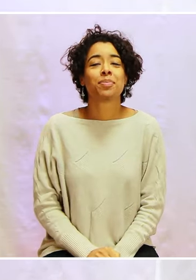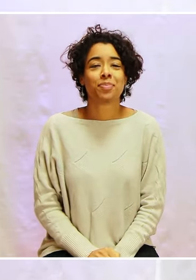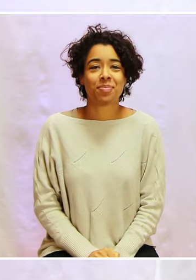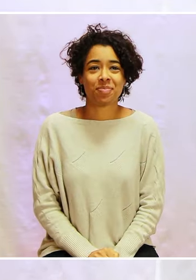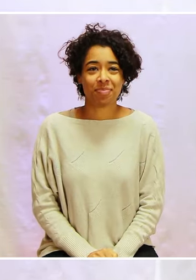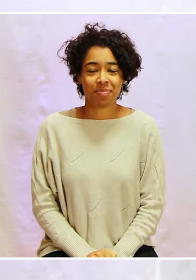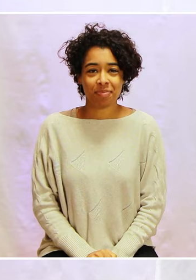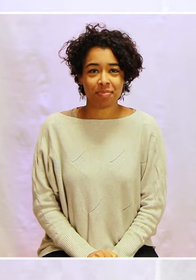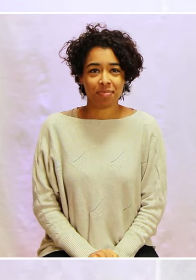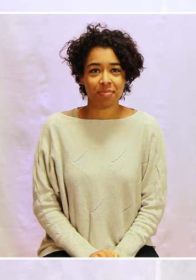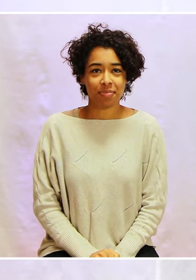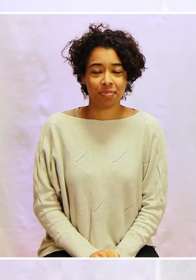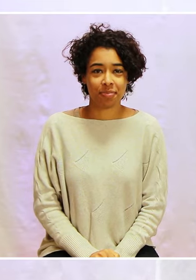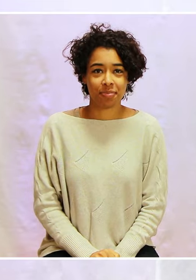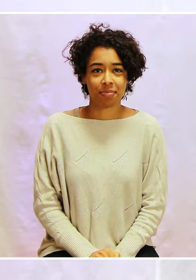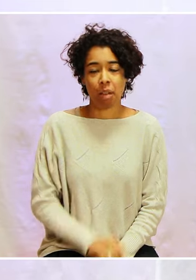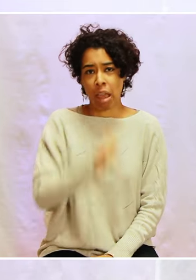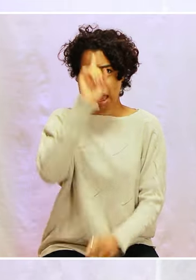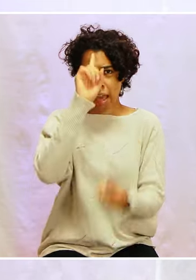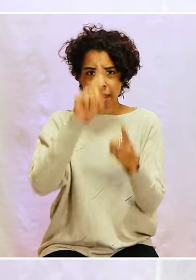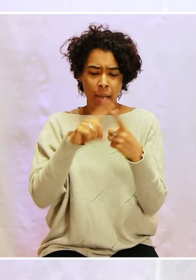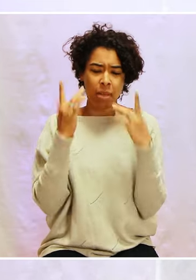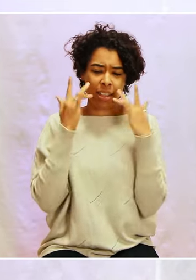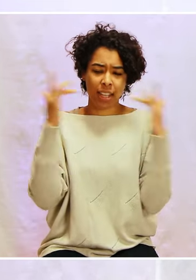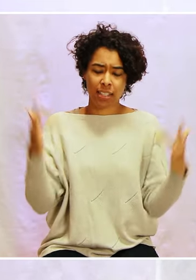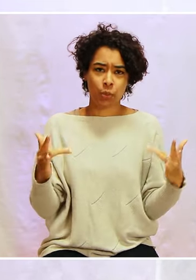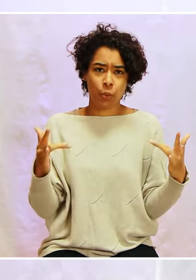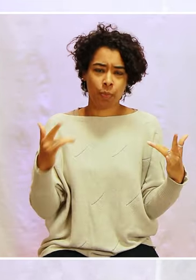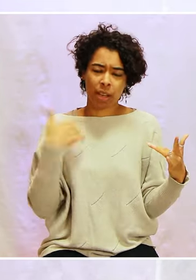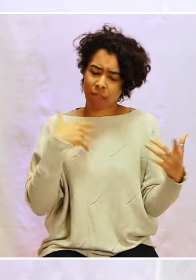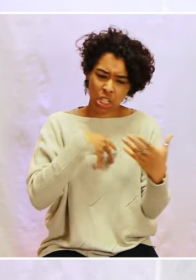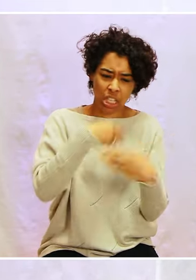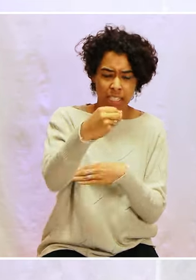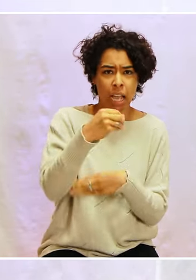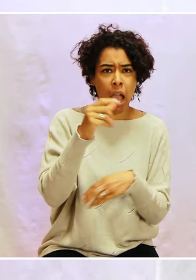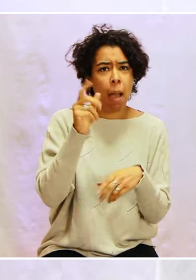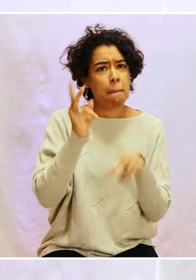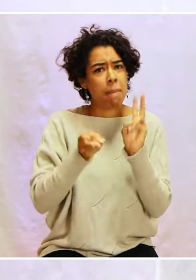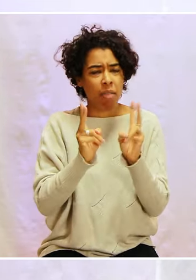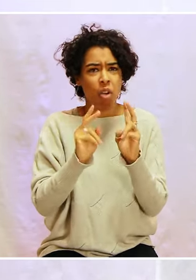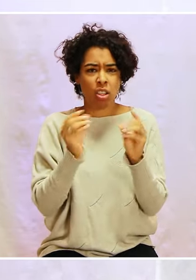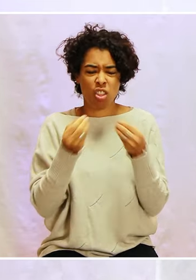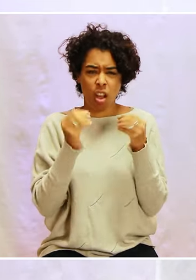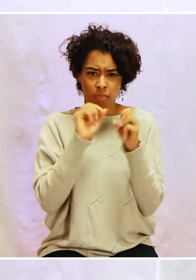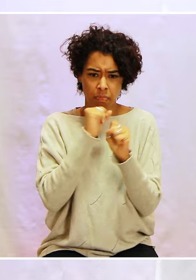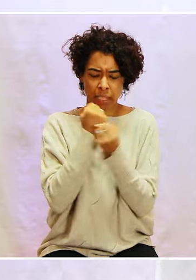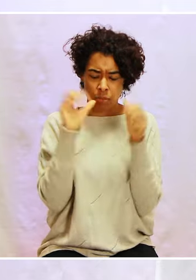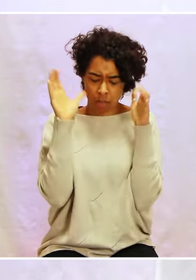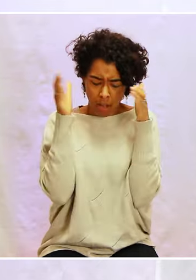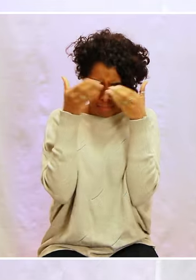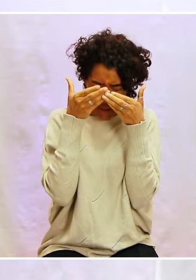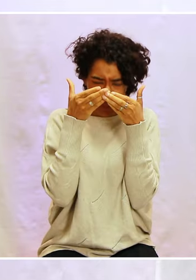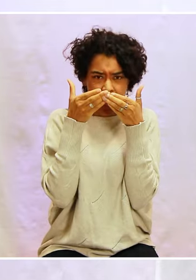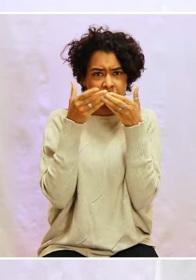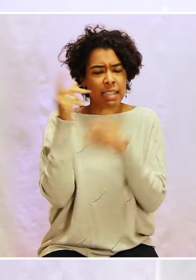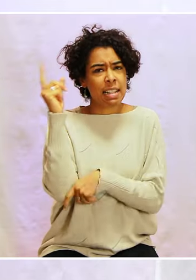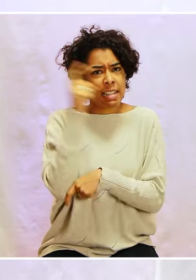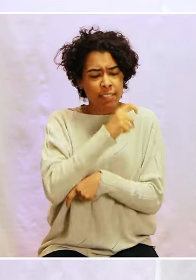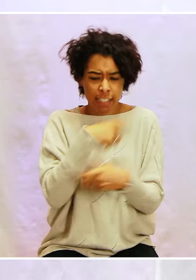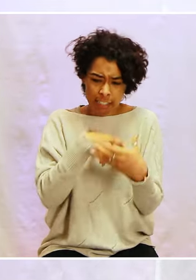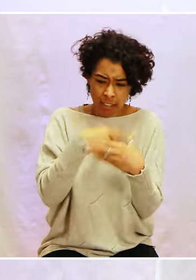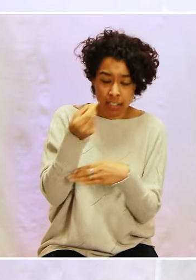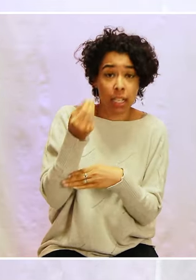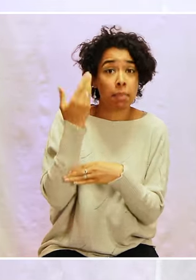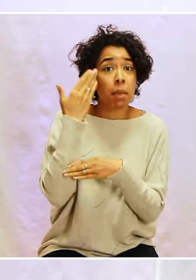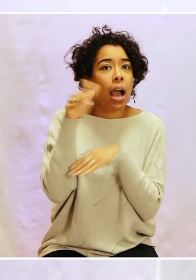28 et on va parler de sortir des déceptions parce que parfois c'est une prison dans laquelle on est tombé et on a du mal à s'en sortir mais